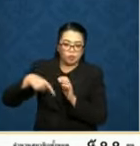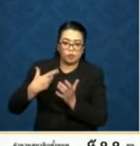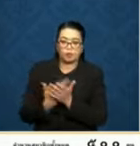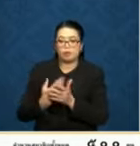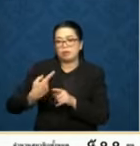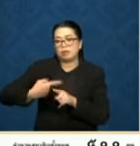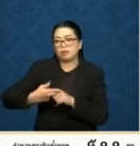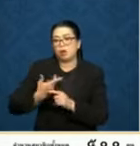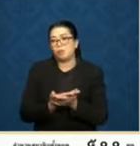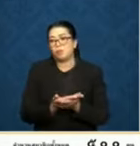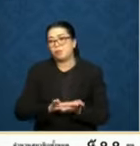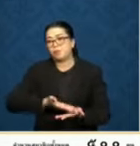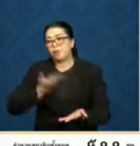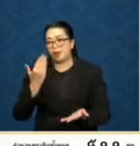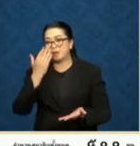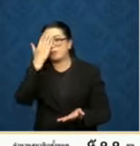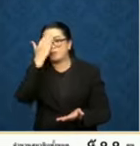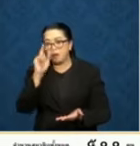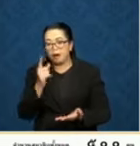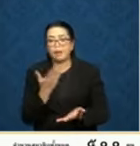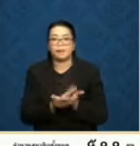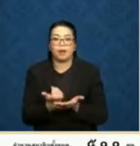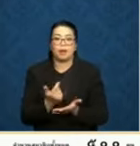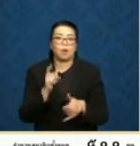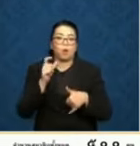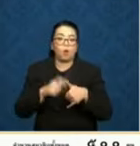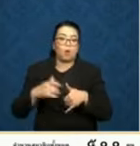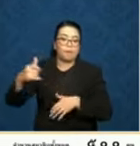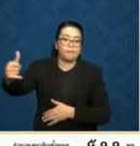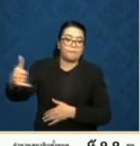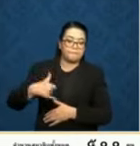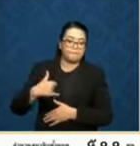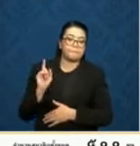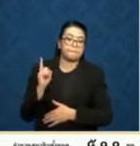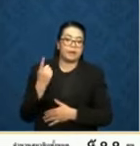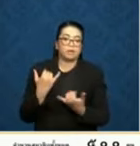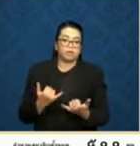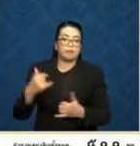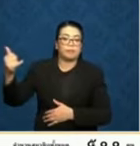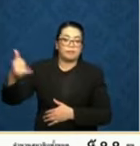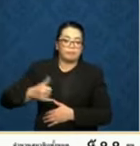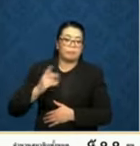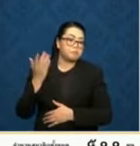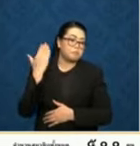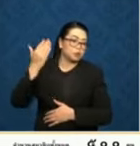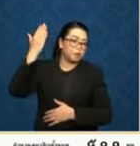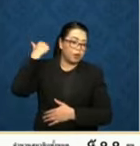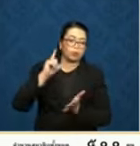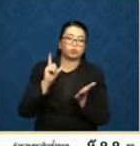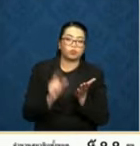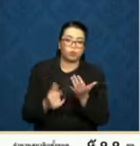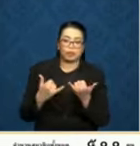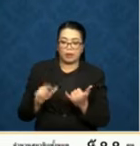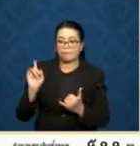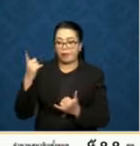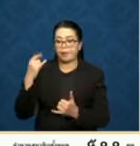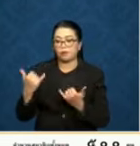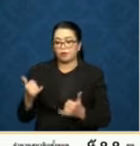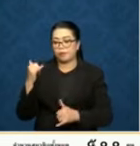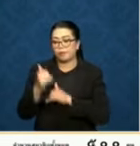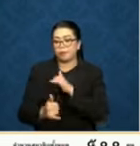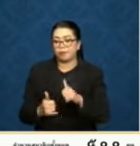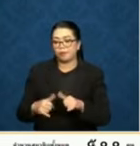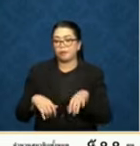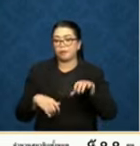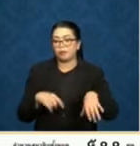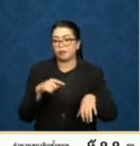ช่าวที่แผงนั้น้องเรีนว่า แผงเฉพาะคนที่เข้ามาในปัจุบันนะครัเพราะว่า ผีน้องปราชาชทอยู่ในพ้นที่ของการ